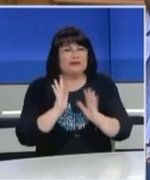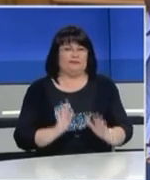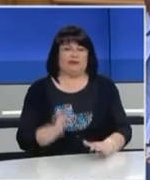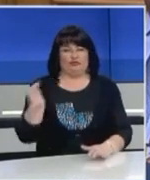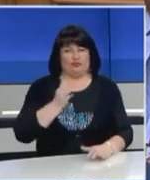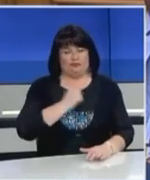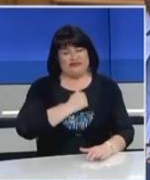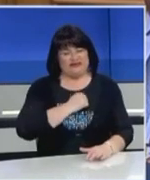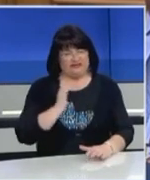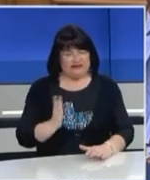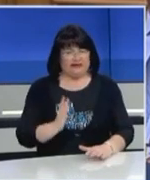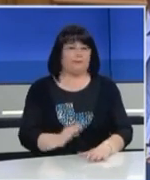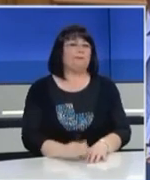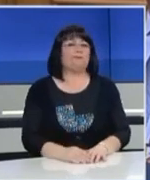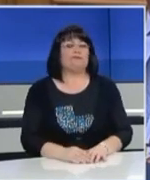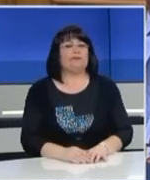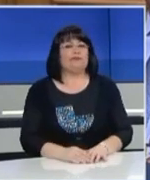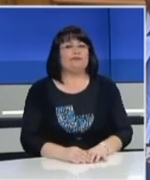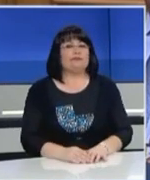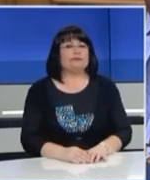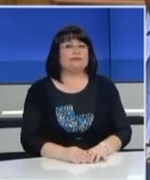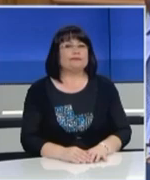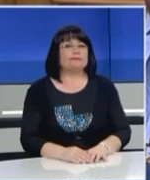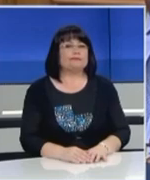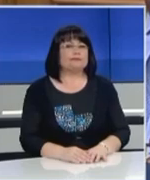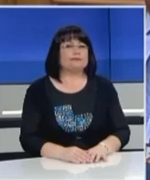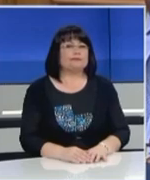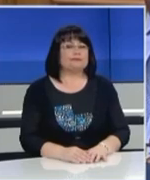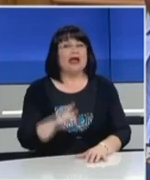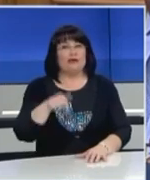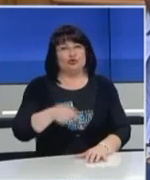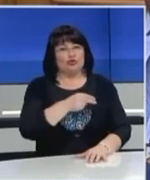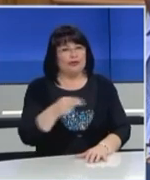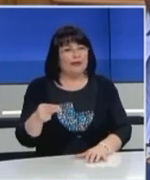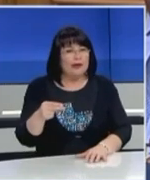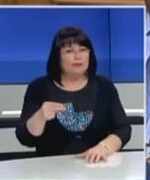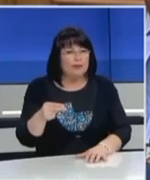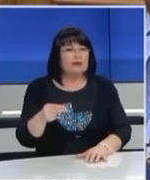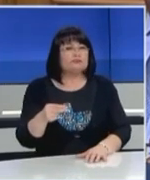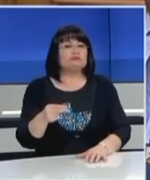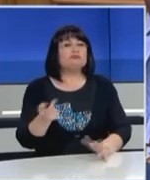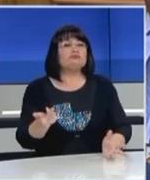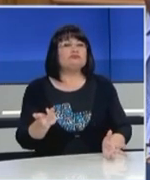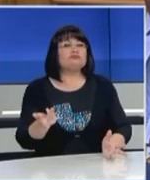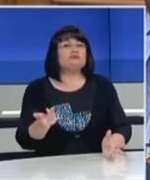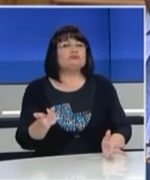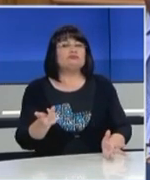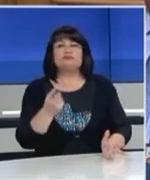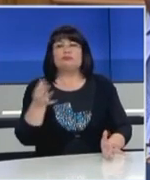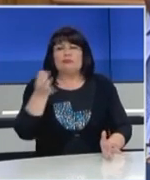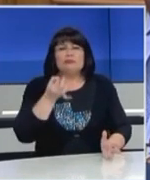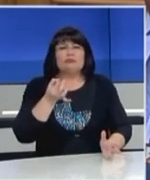τι κρύβει αυτή η αντίληψη. Αυτή η αντίληψη, στην ουσία, έρχεται και χτίζει πάνω στη